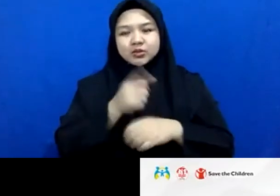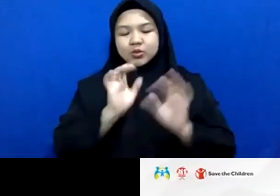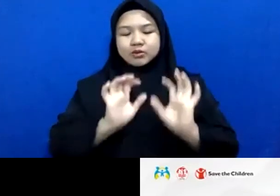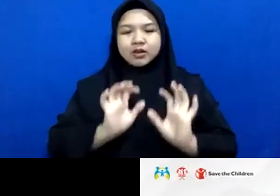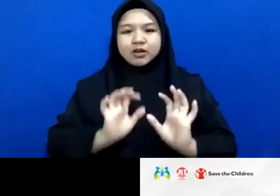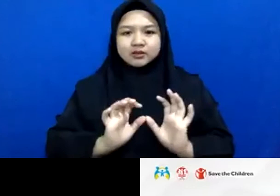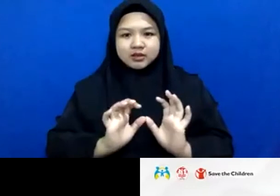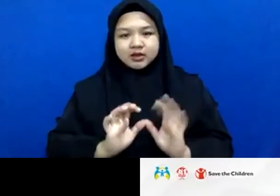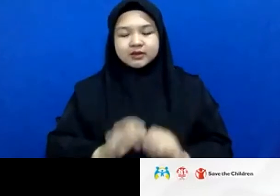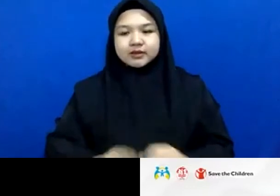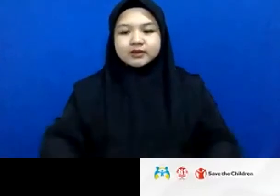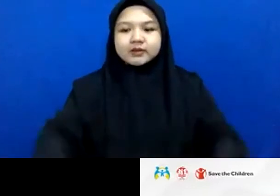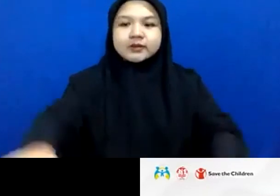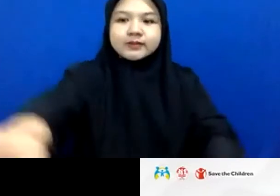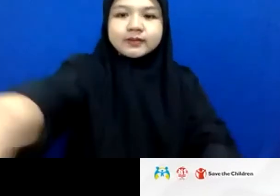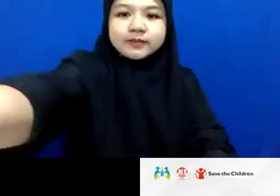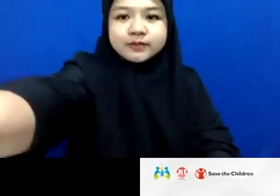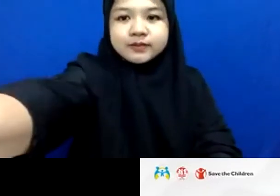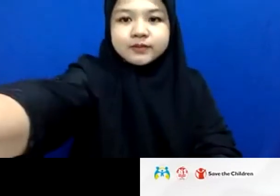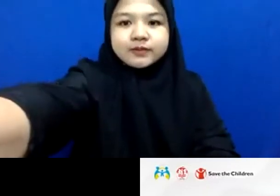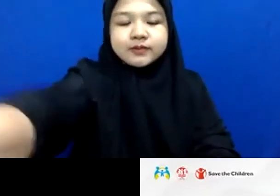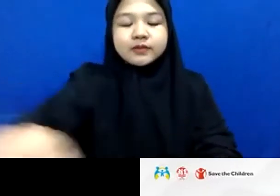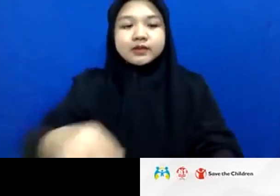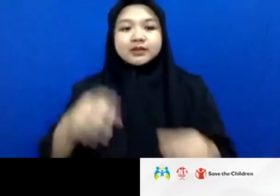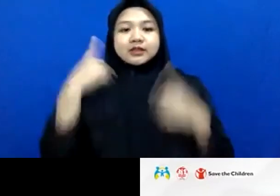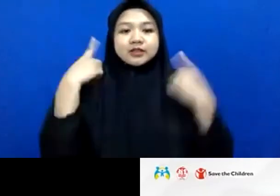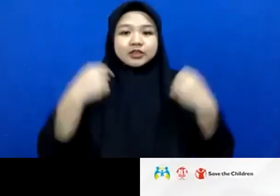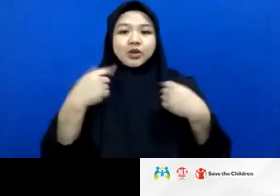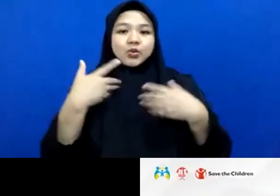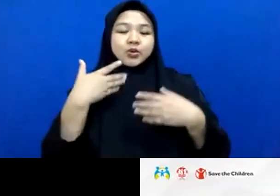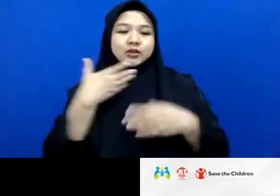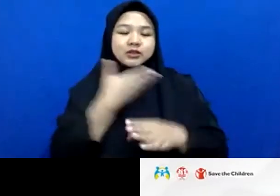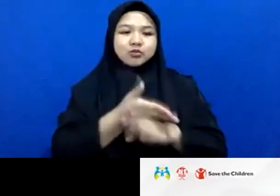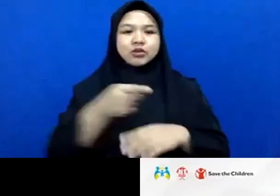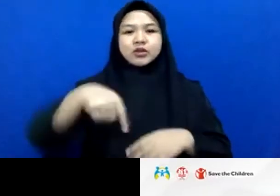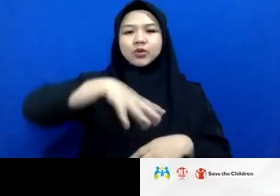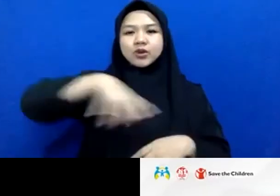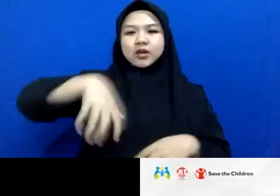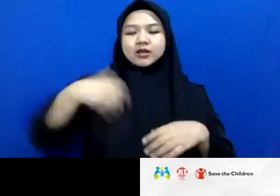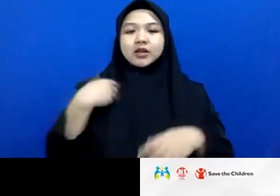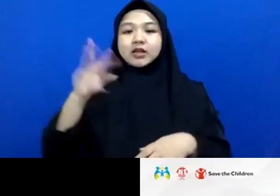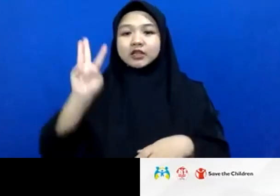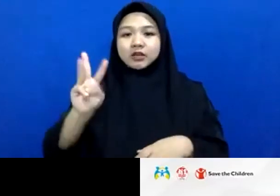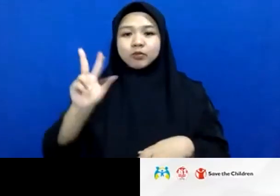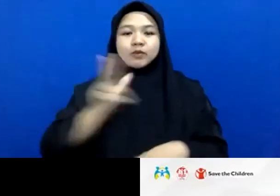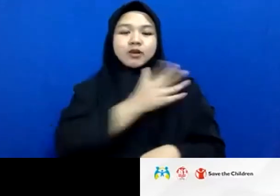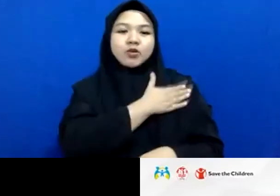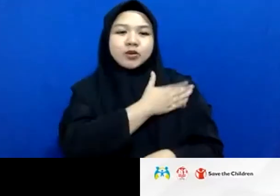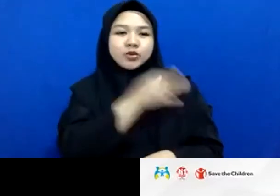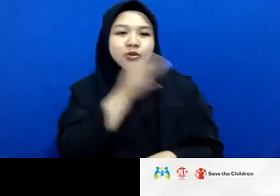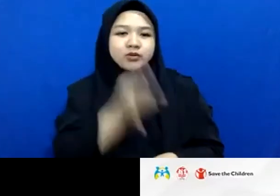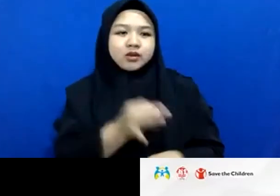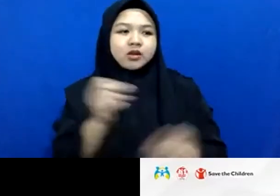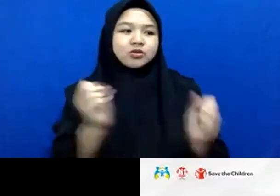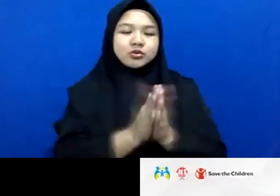biasa, sehingga di Jawa Timur itu jumlah wilayahnya juga banyak, 38 kabupaten kota, jumlah kasusnya